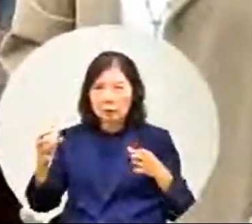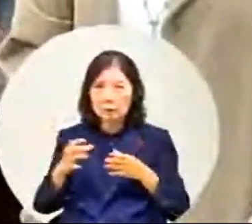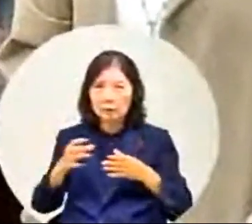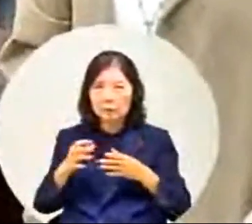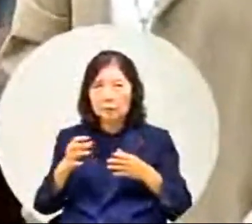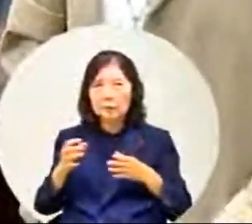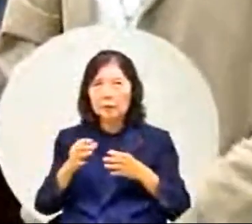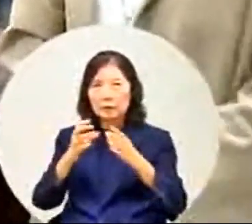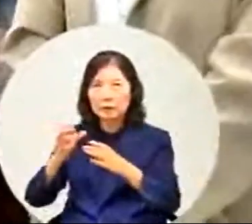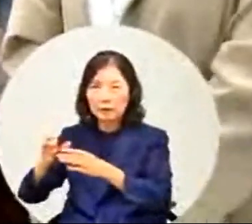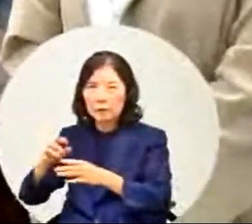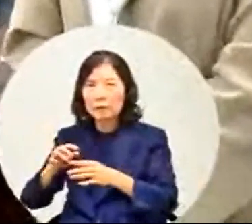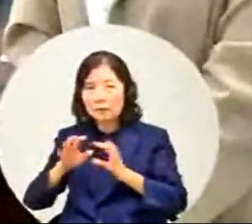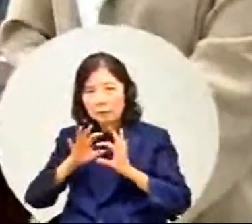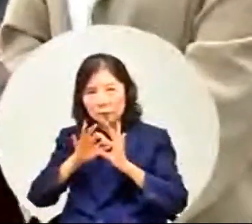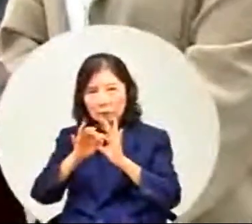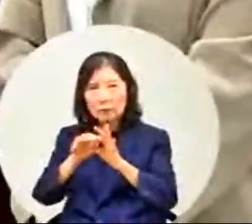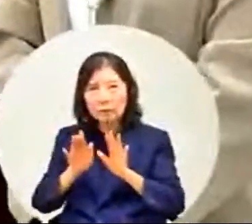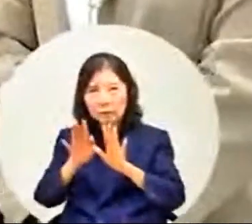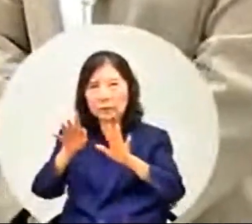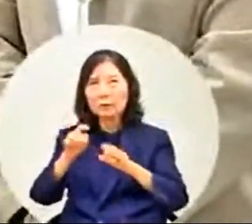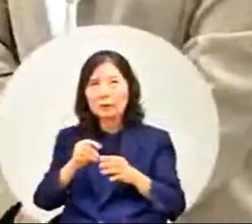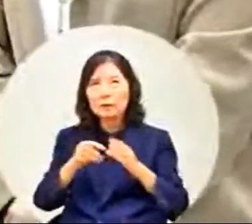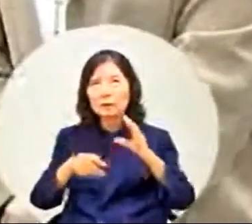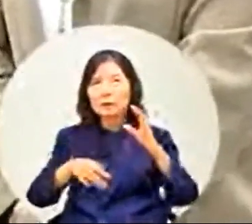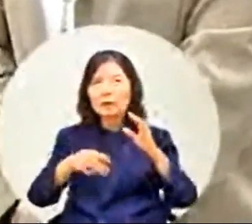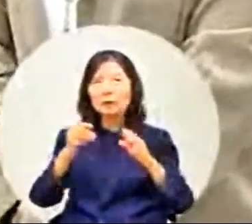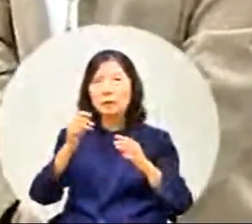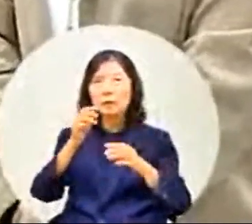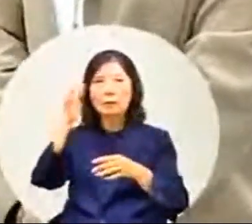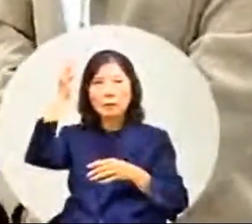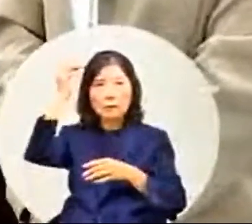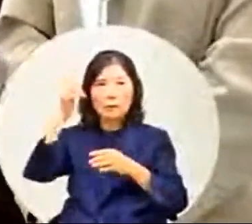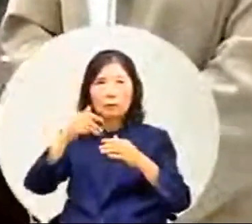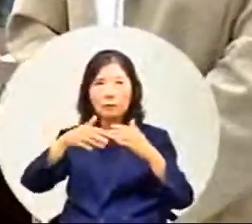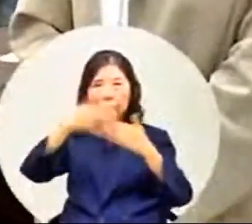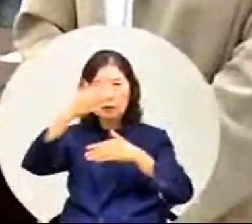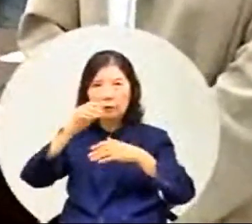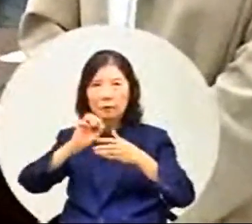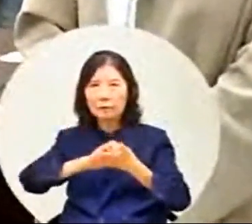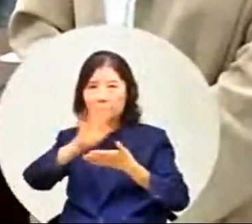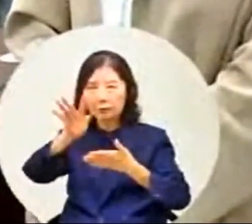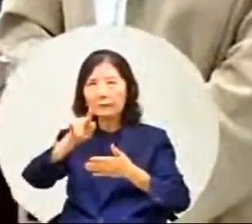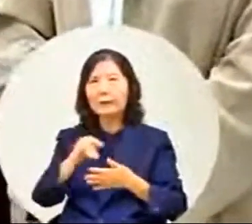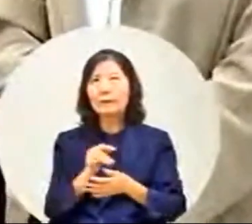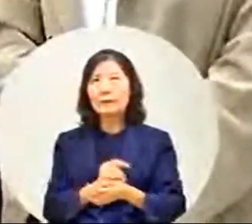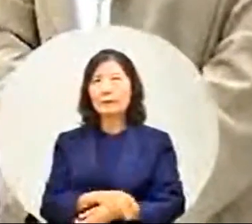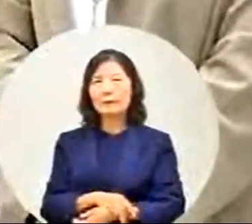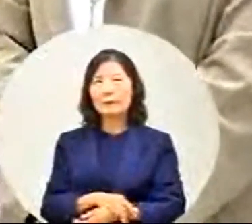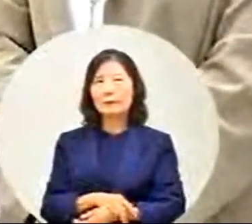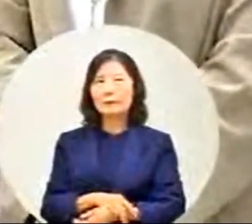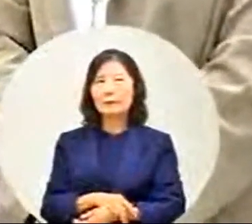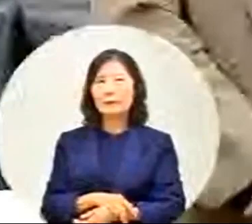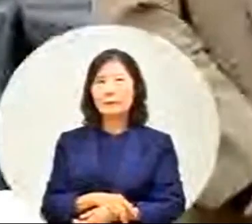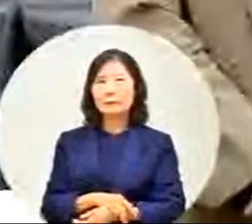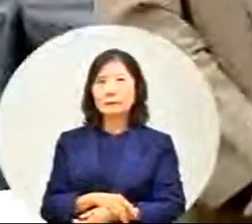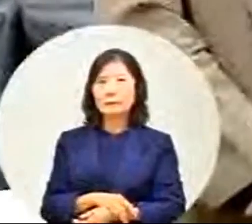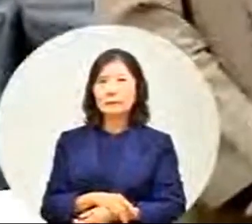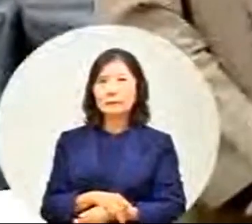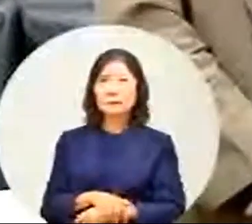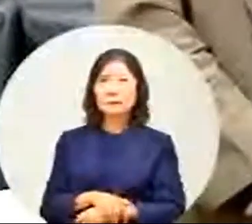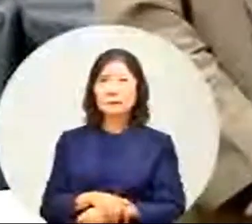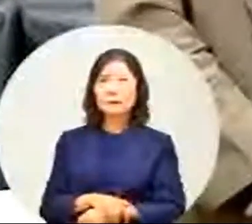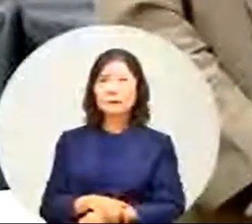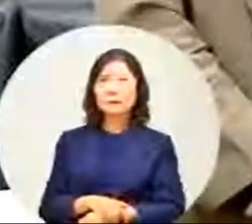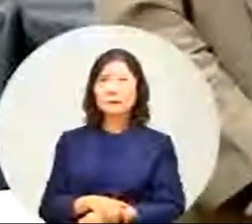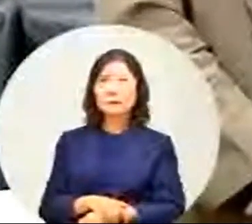的。我放一段柯文哲的影片哦，请帮我点一下。好，下面 市长陈菊说，你最近一